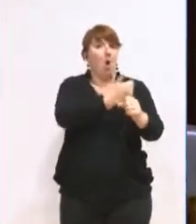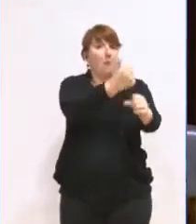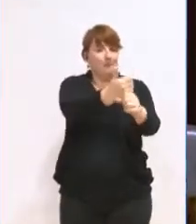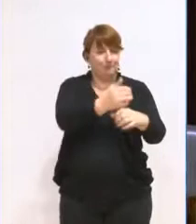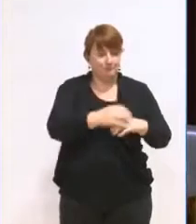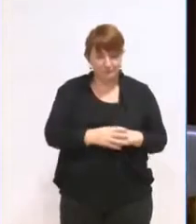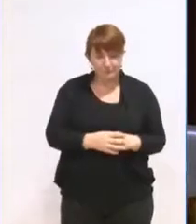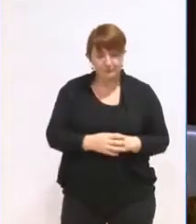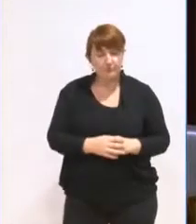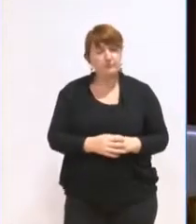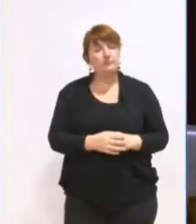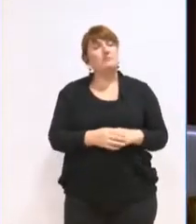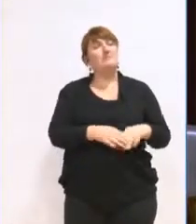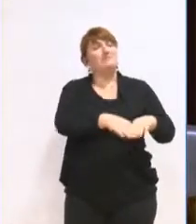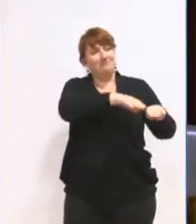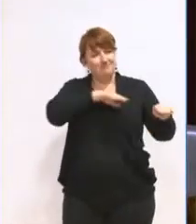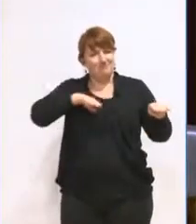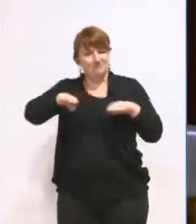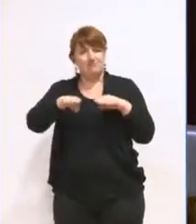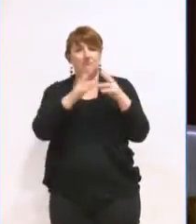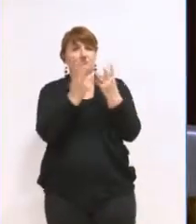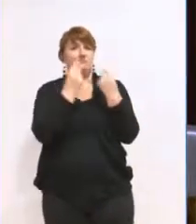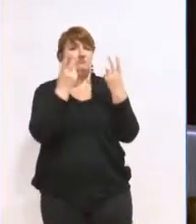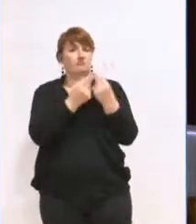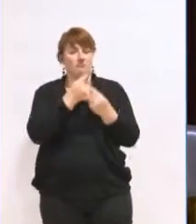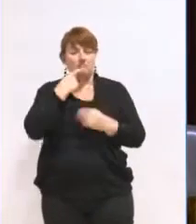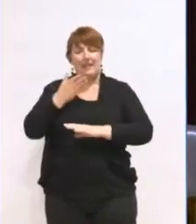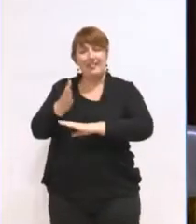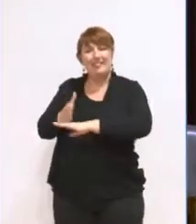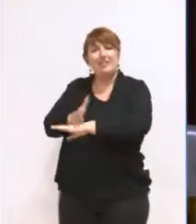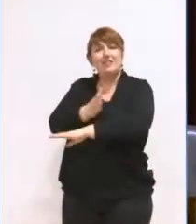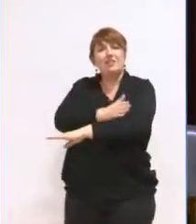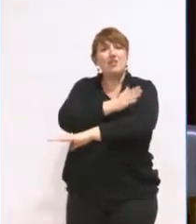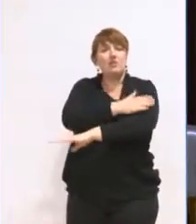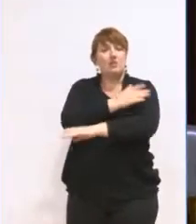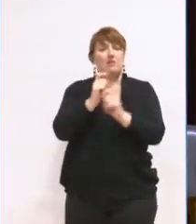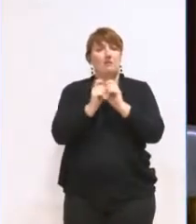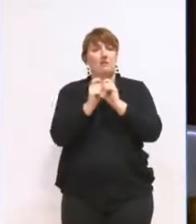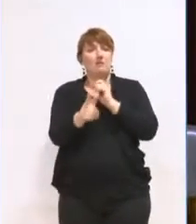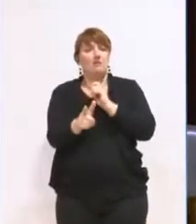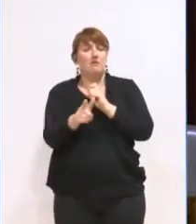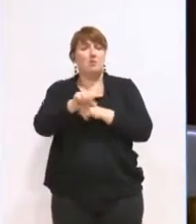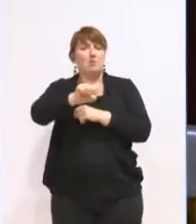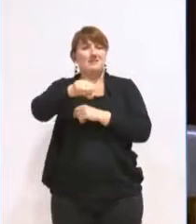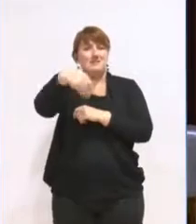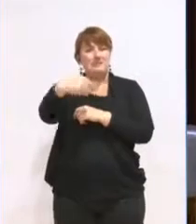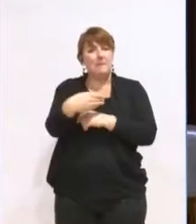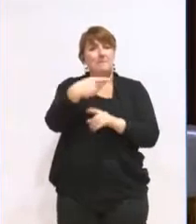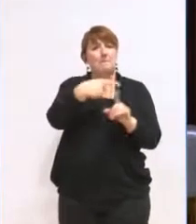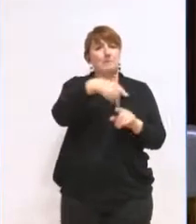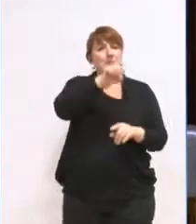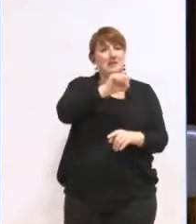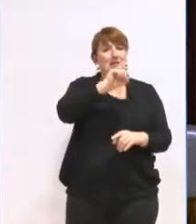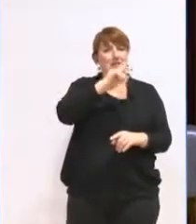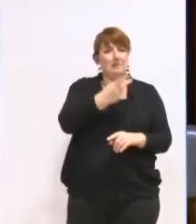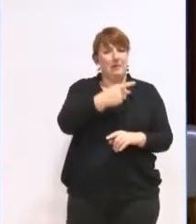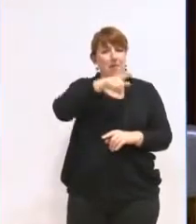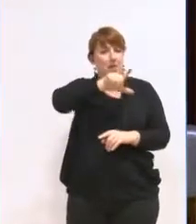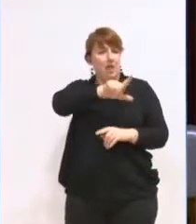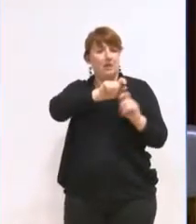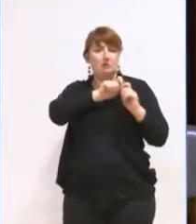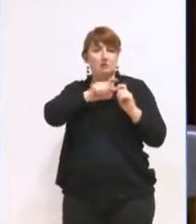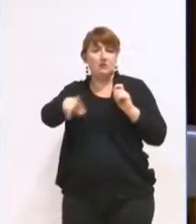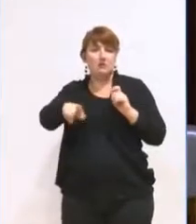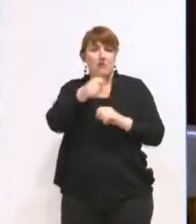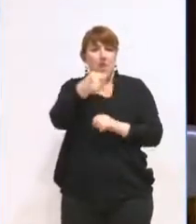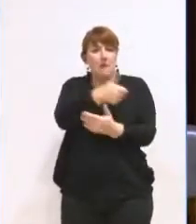réflexion sur l'évolution du versement des dividendes des SEM et des SPL de la ville, qui passerait de l'ordre de